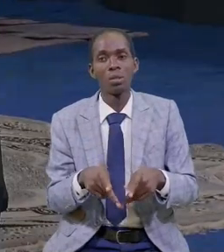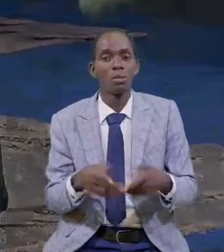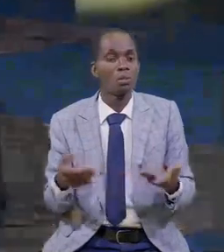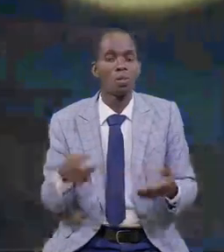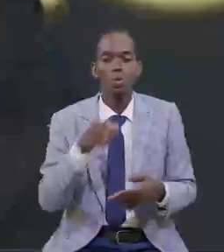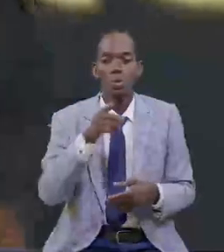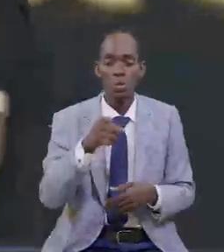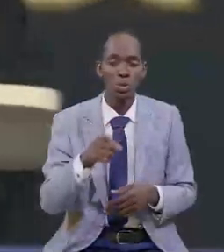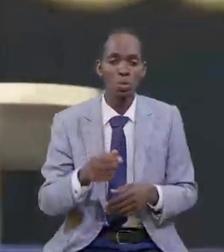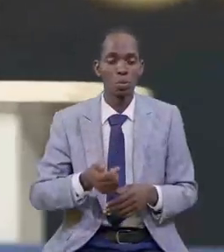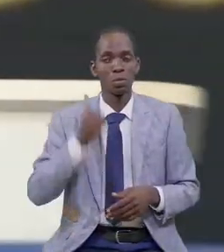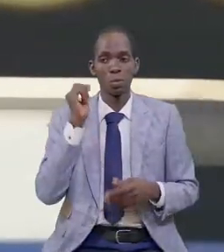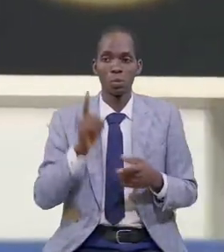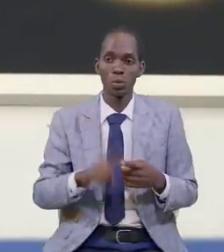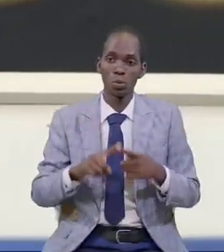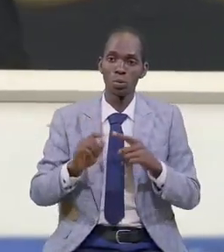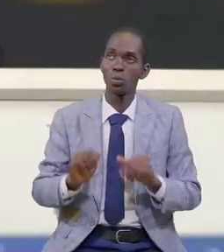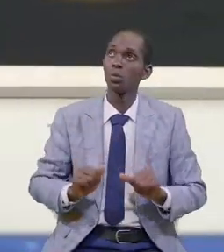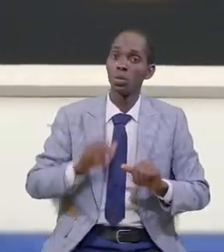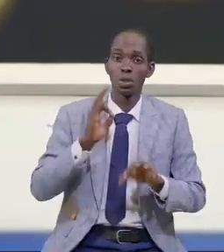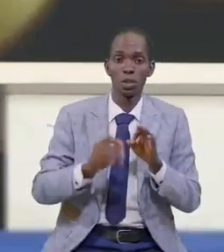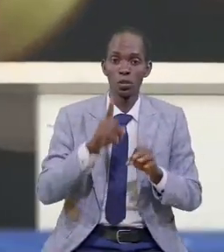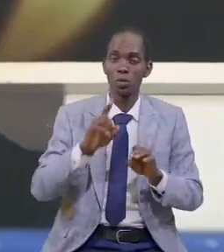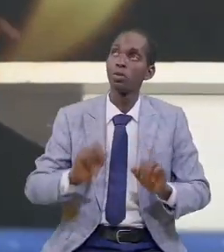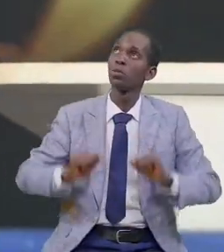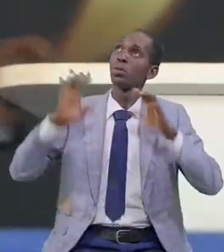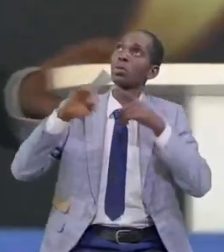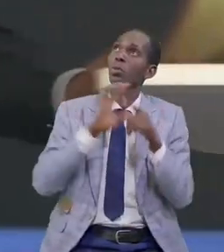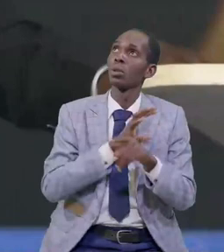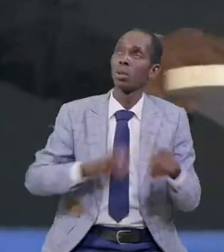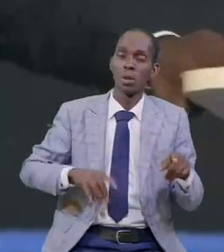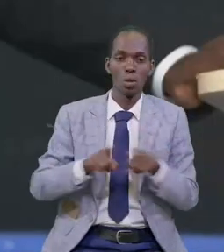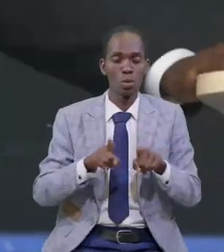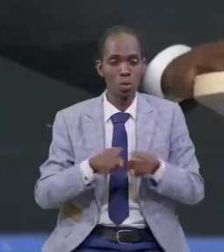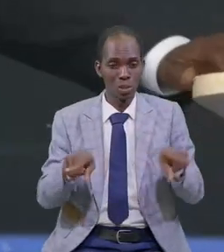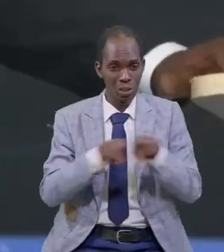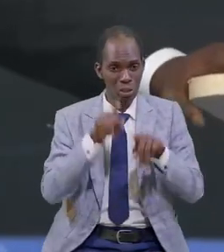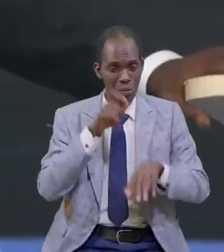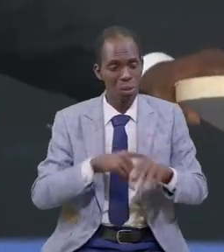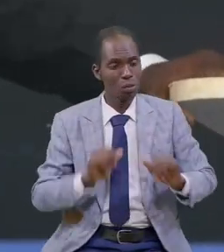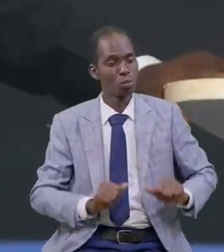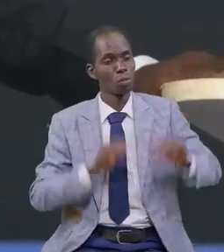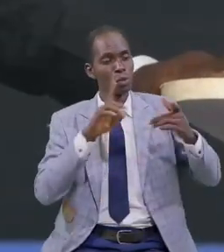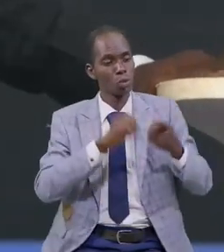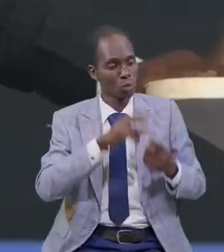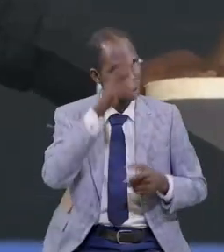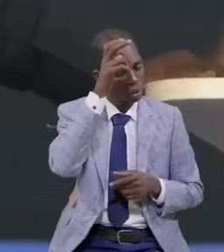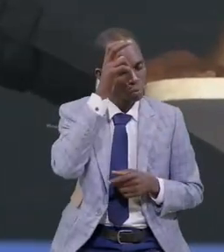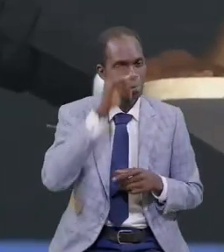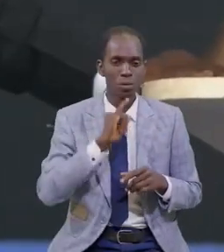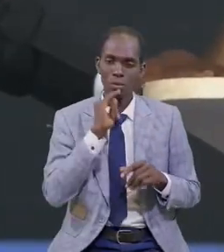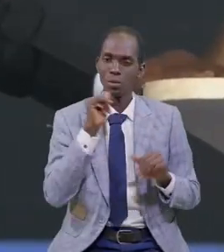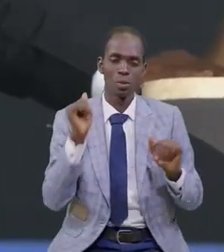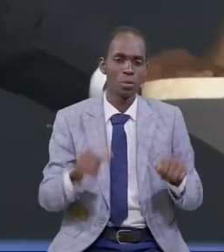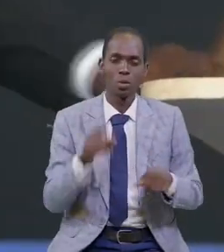vous si vous n'allez pas vous soumettre à Christ et en même temps à l'ennemi de Christ vous n'allez pas vous soumettre au Sauveur et